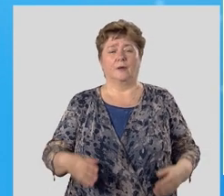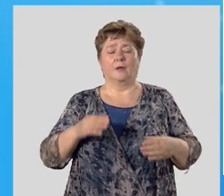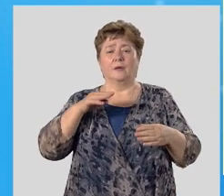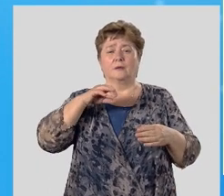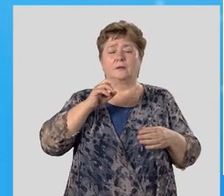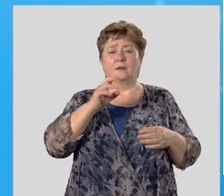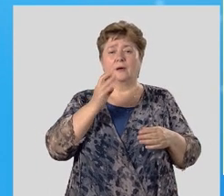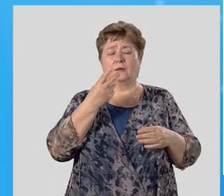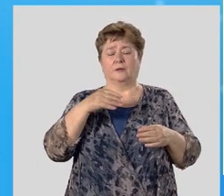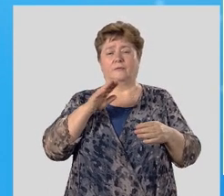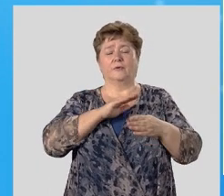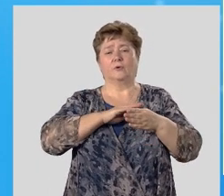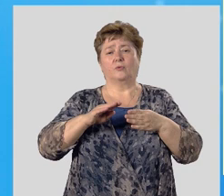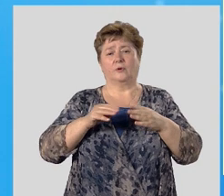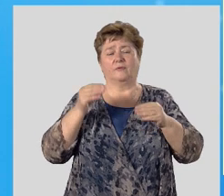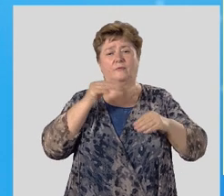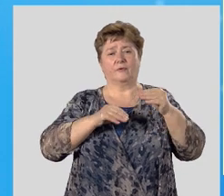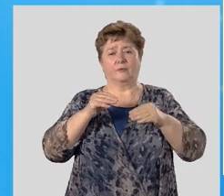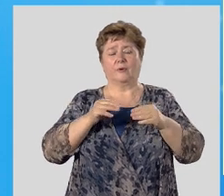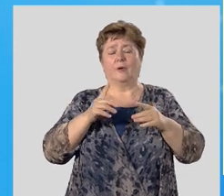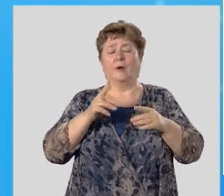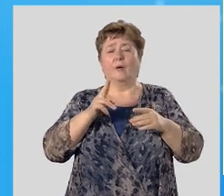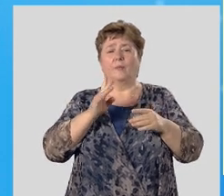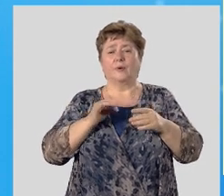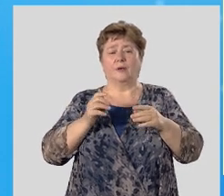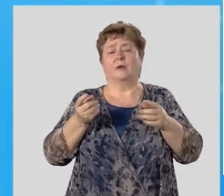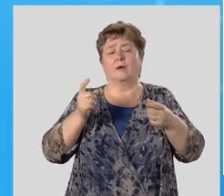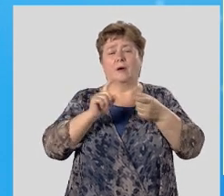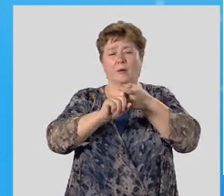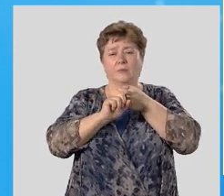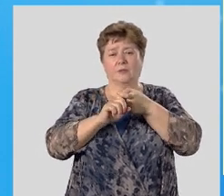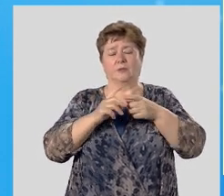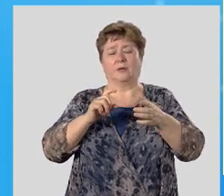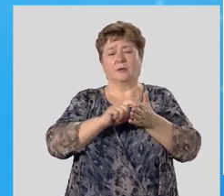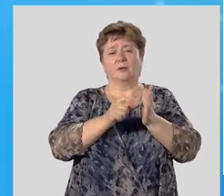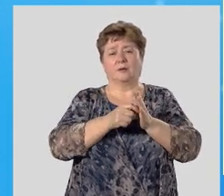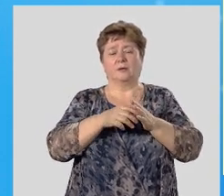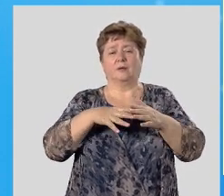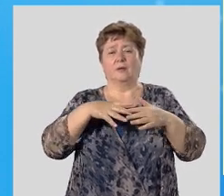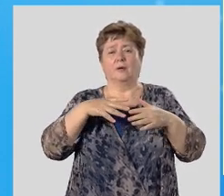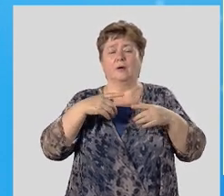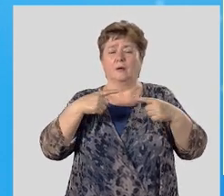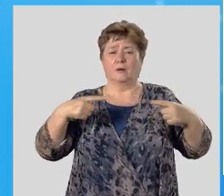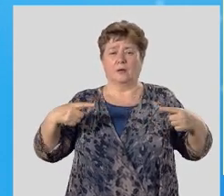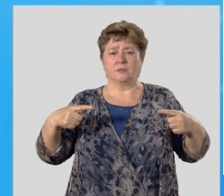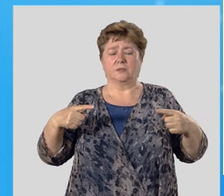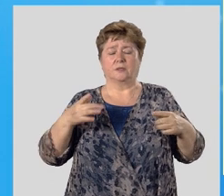Тканевый уровень формируется при объединении клеток одного или нескольких